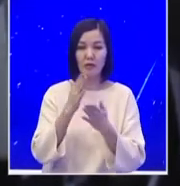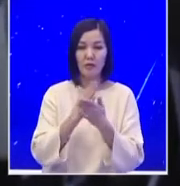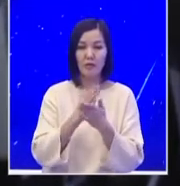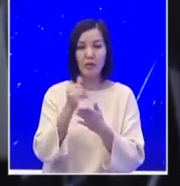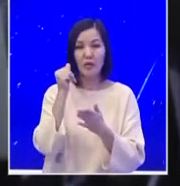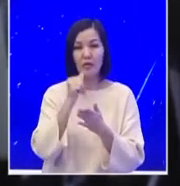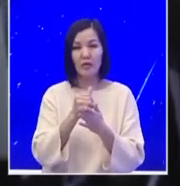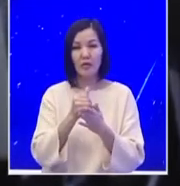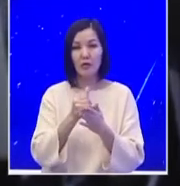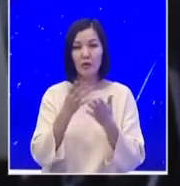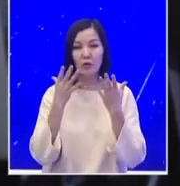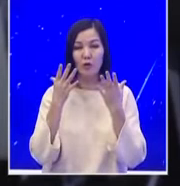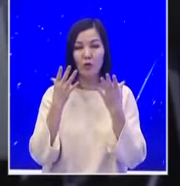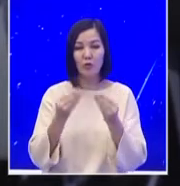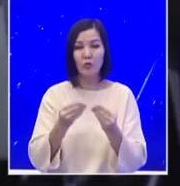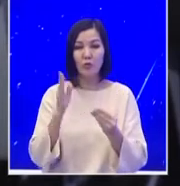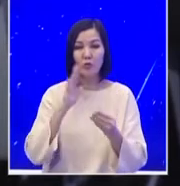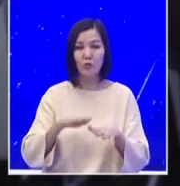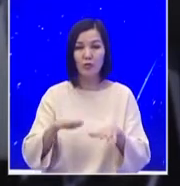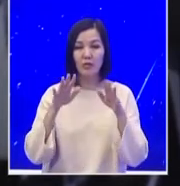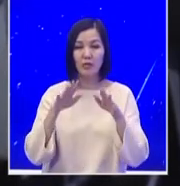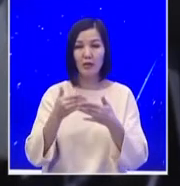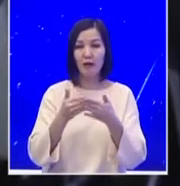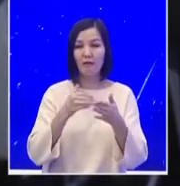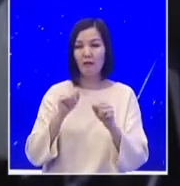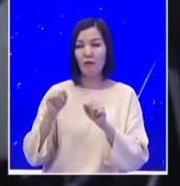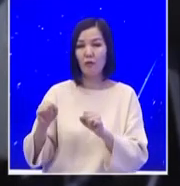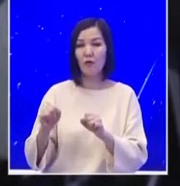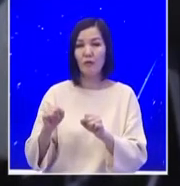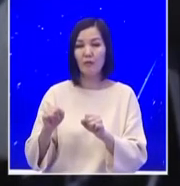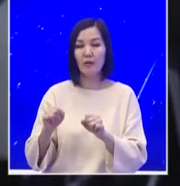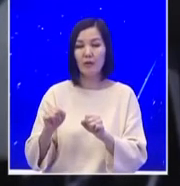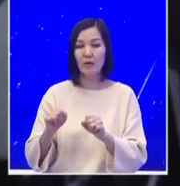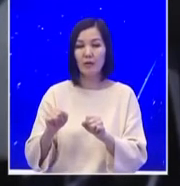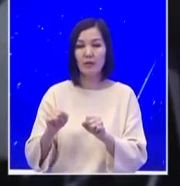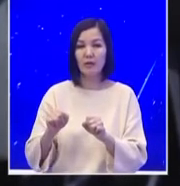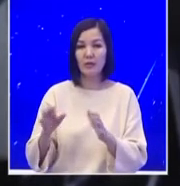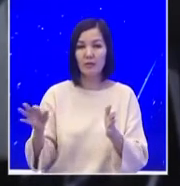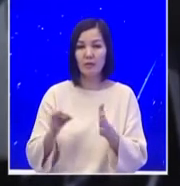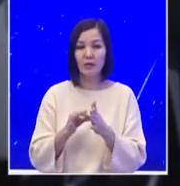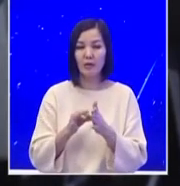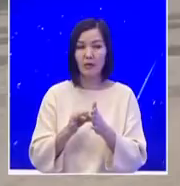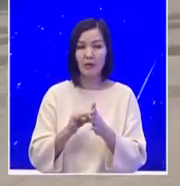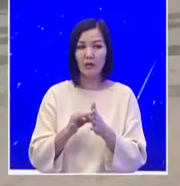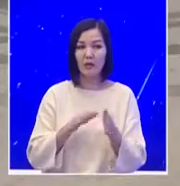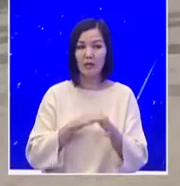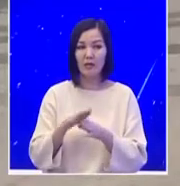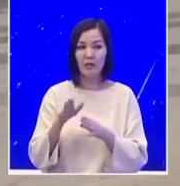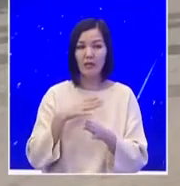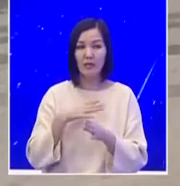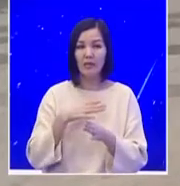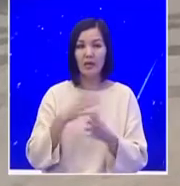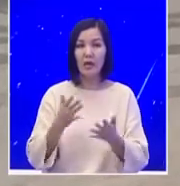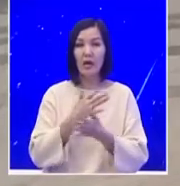күні жаңағы су тасқыны болған кезде үйлерді жаңағы су басып кетпесін деген мақсатпен жасалған жұмыстар. Іледегі